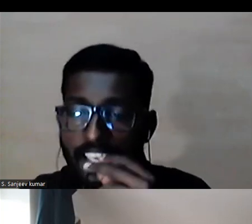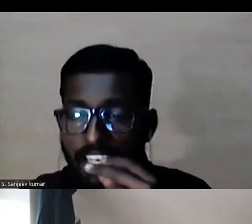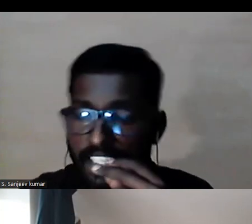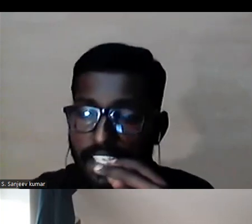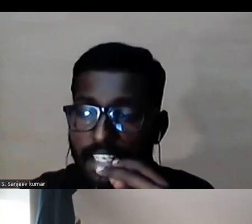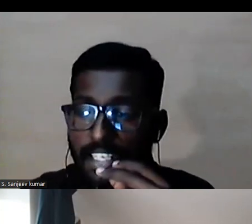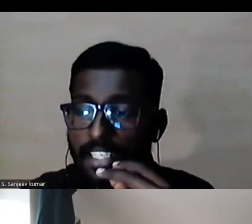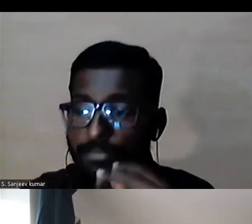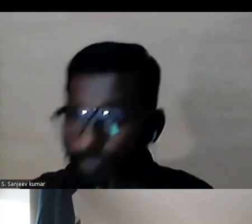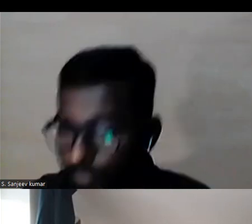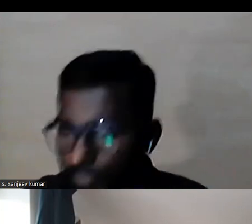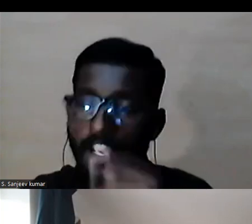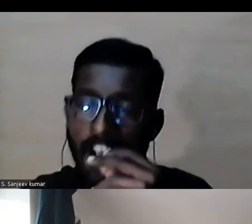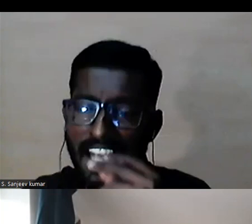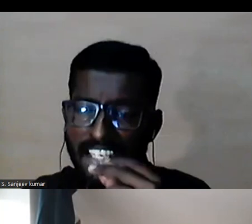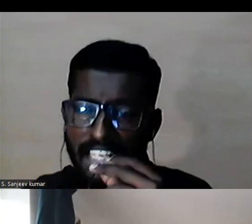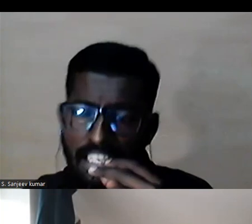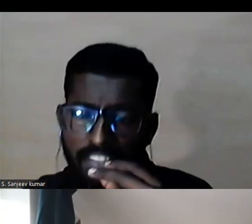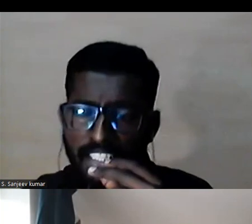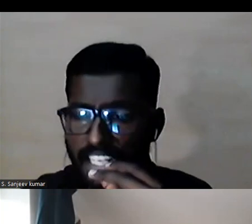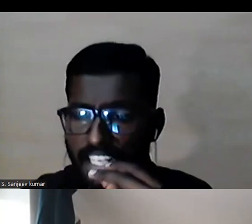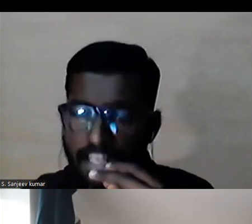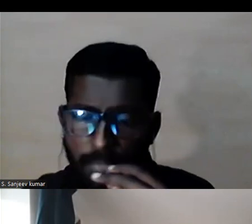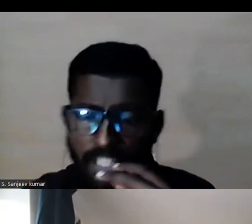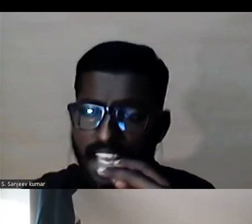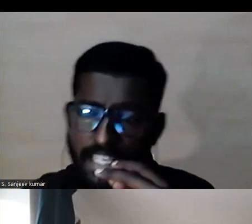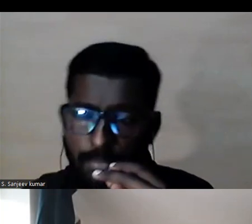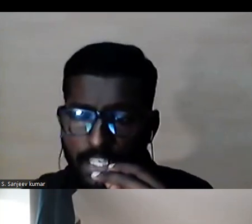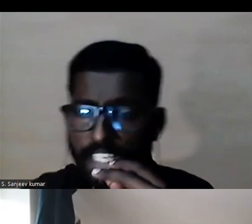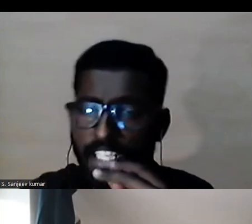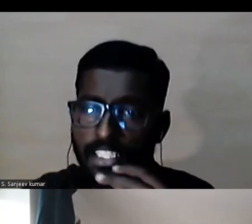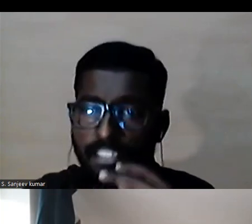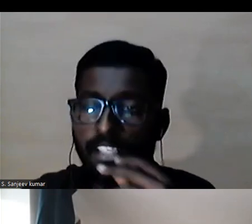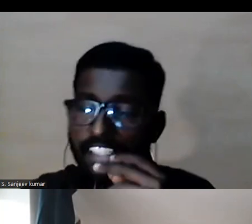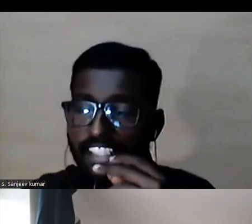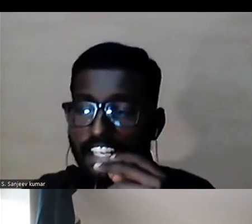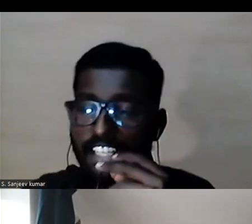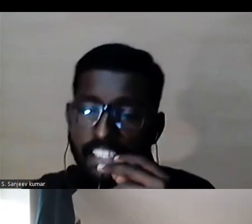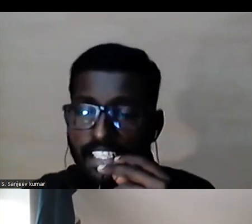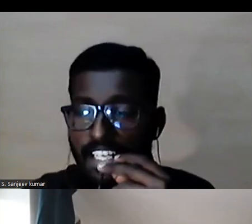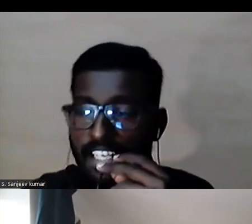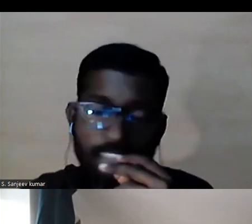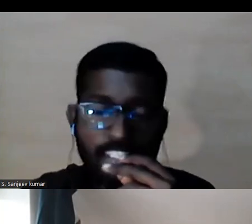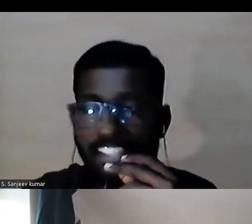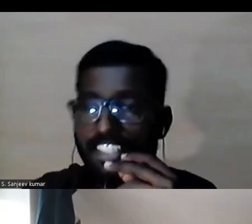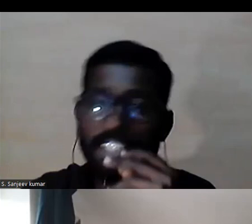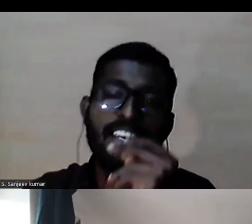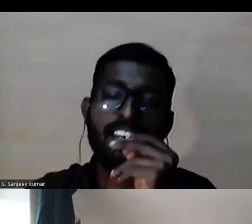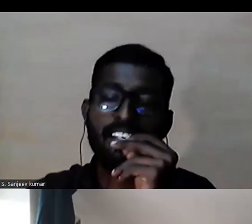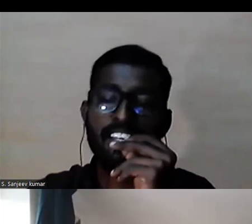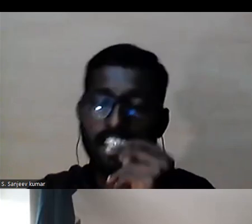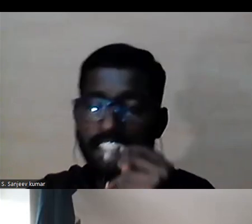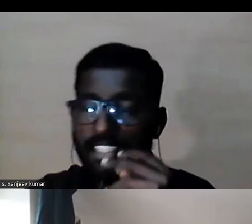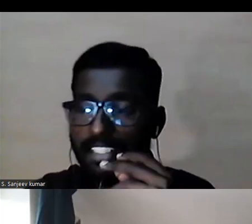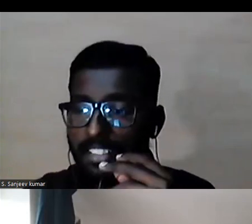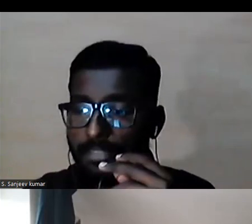ஏ அவண்ணா அண்ணா அவண்ணா அம்பேத்கரை பாருனா இன்னா ஈயனா இவருக்கு